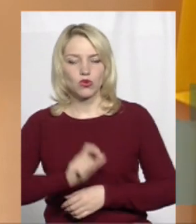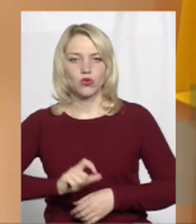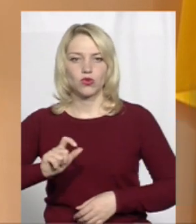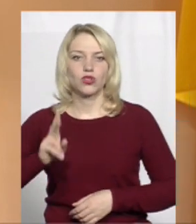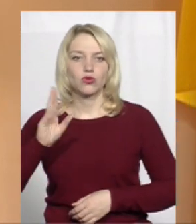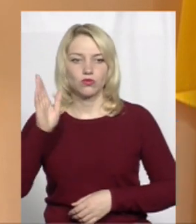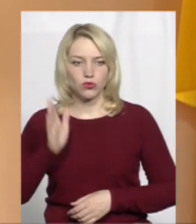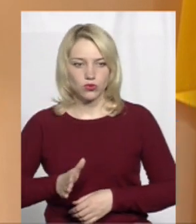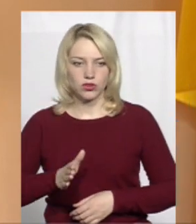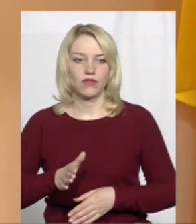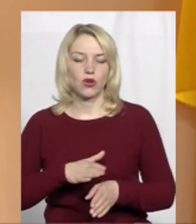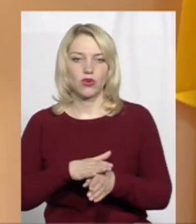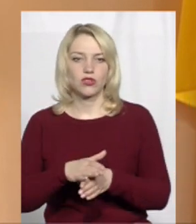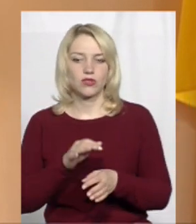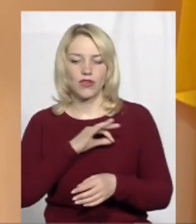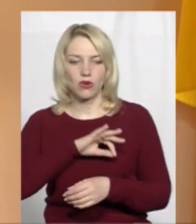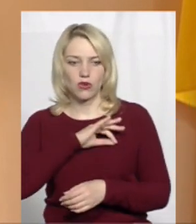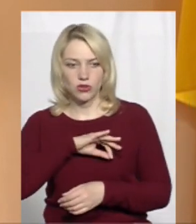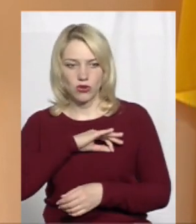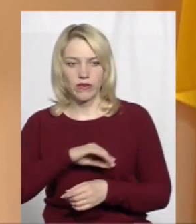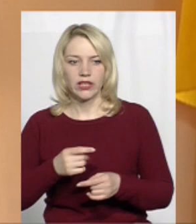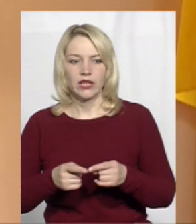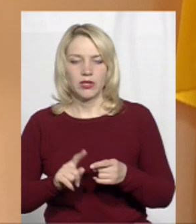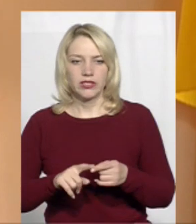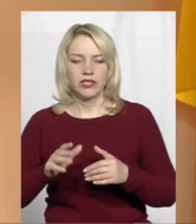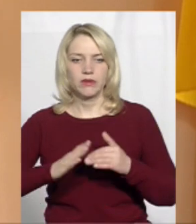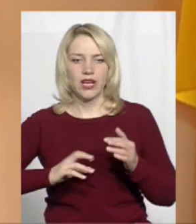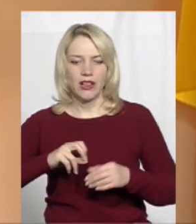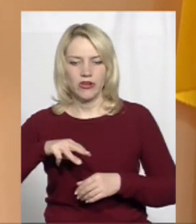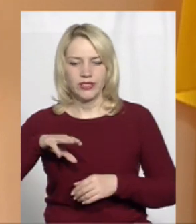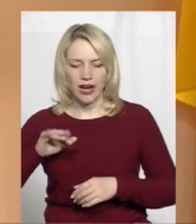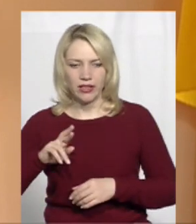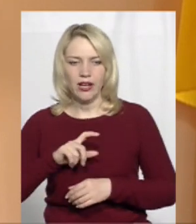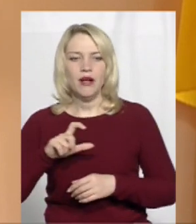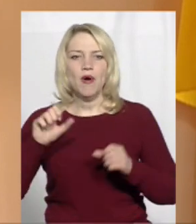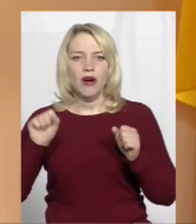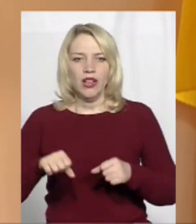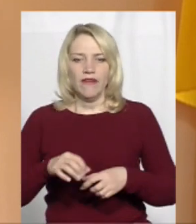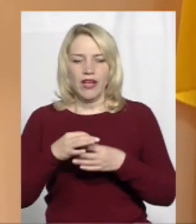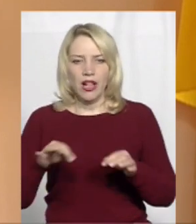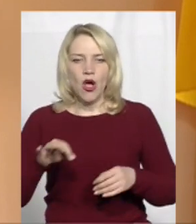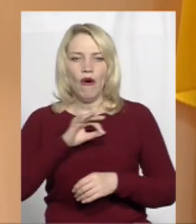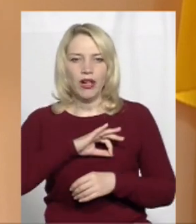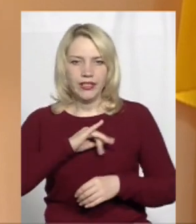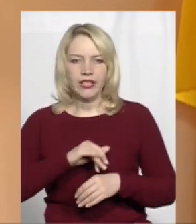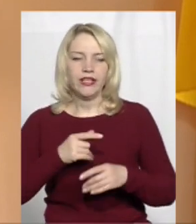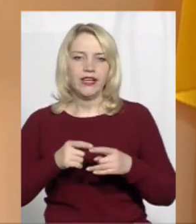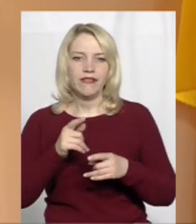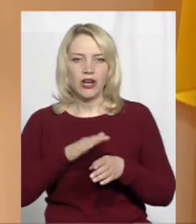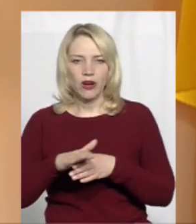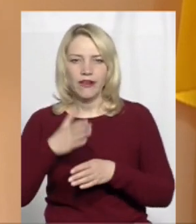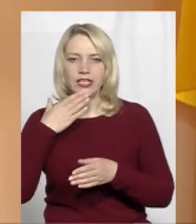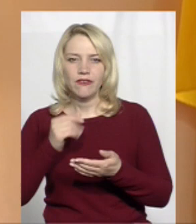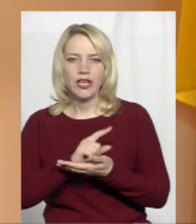будуть використовуватися по цих спеціальностях, могли вільно володіти і виконувати свої обов'язки